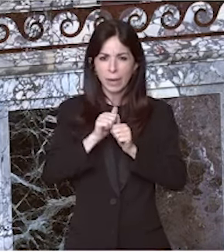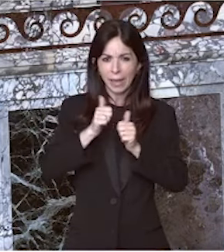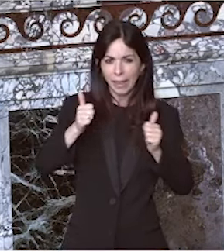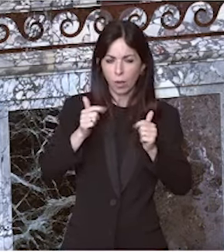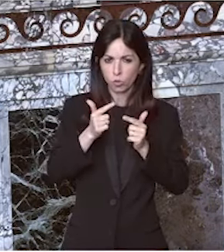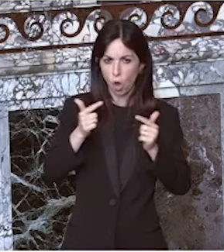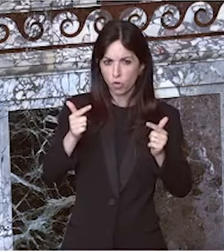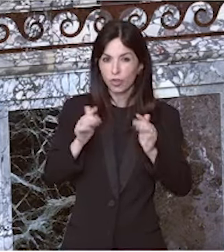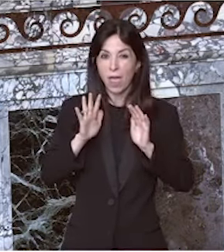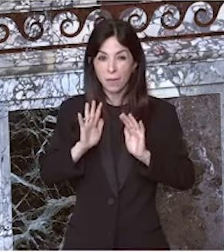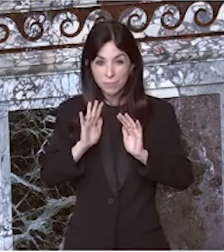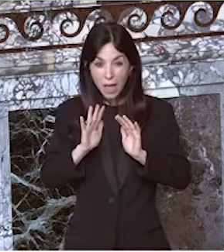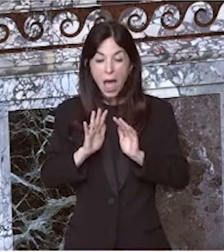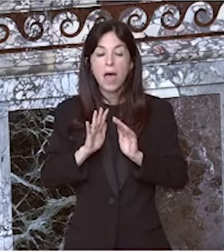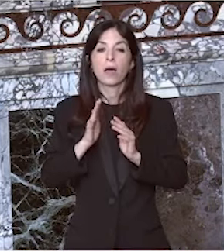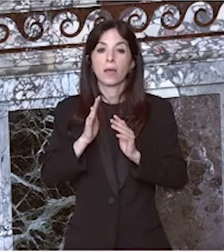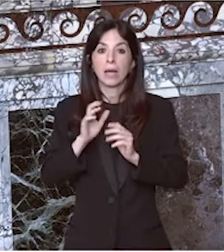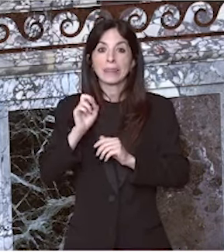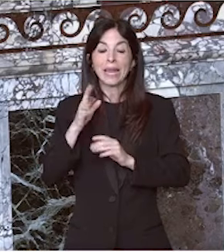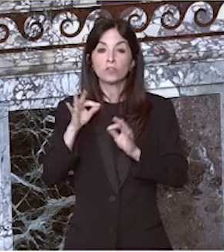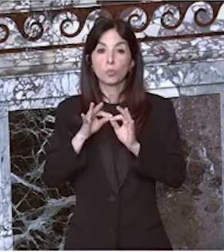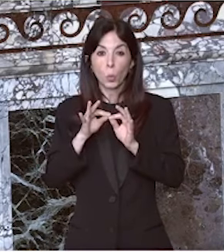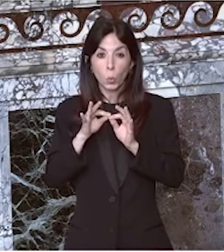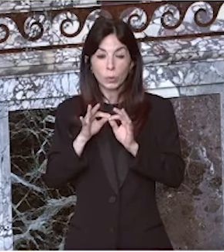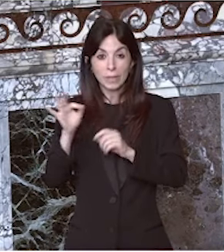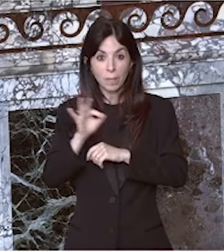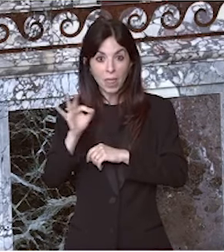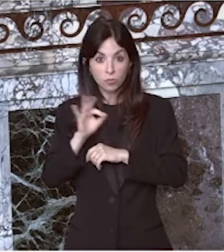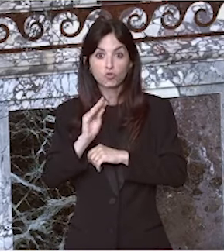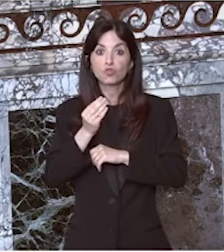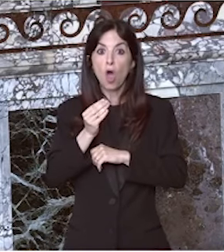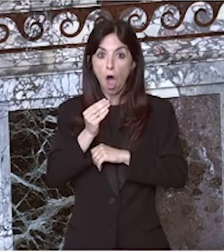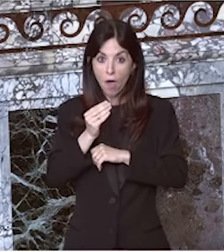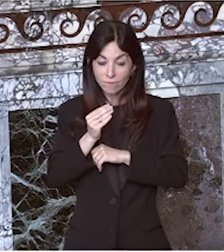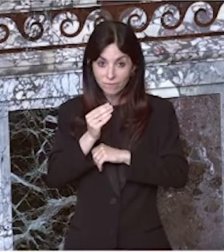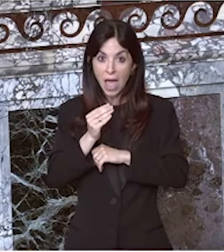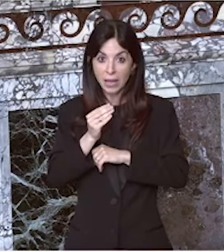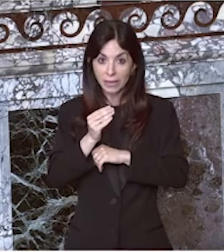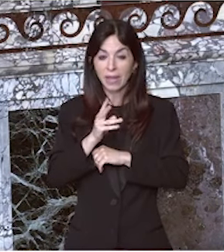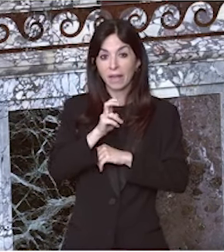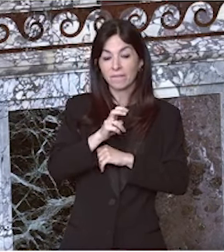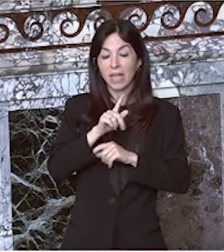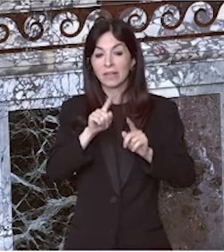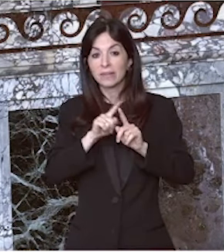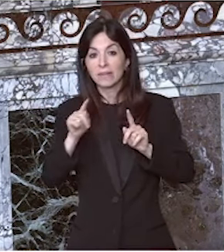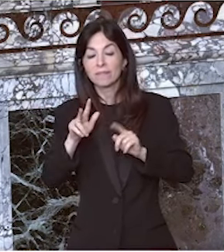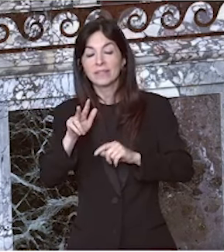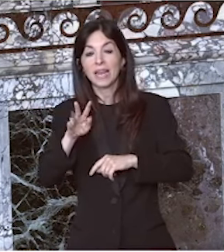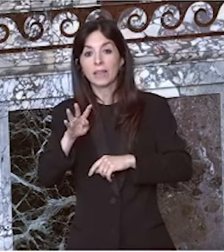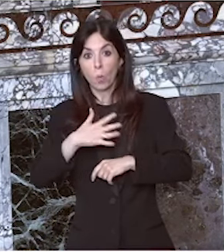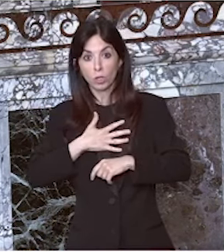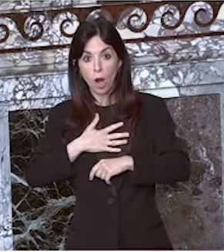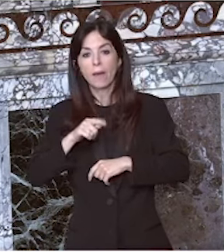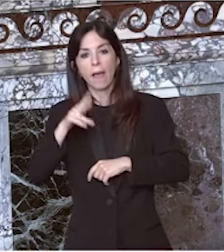al 13%, a 13 punti percentuali, sia per i giovani tra 20 e 34 anni, sia per le